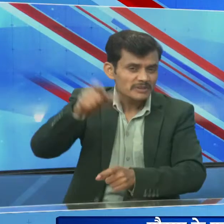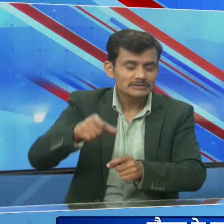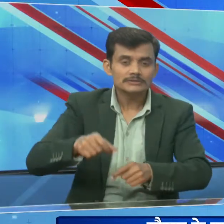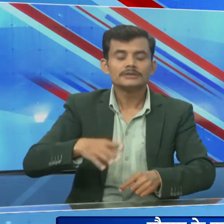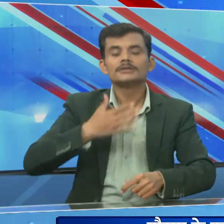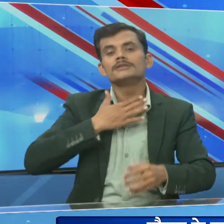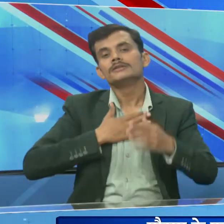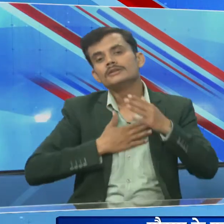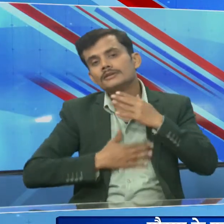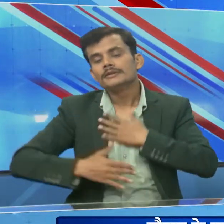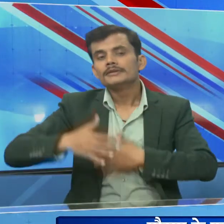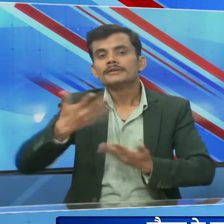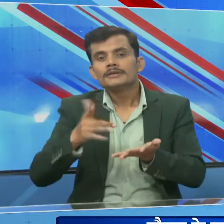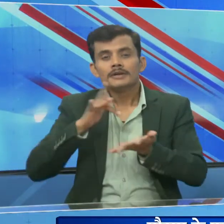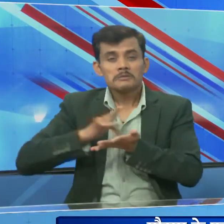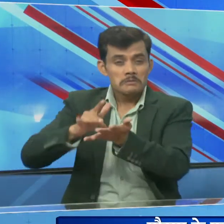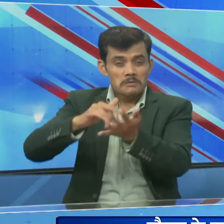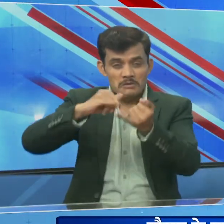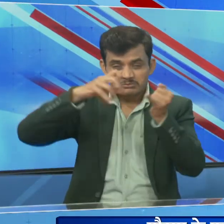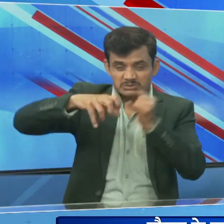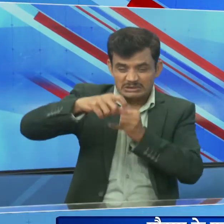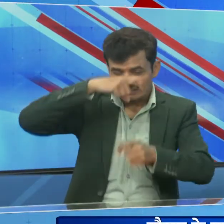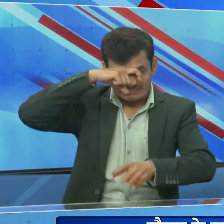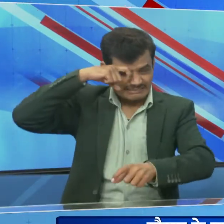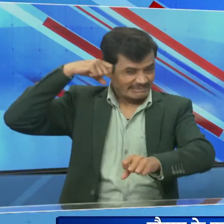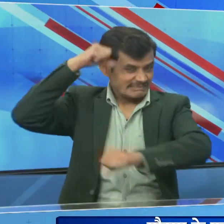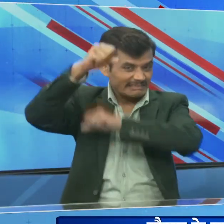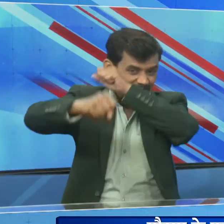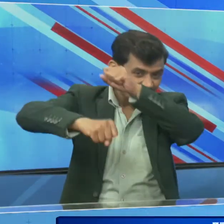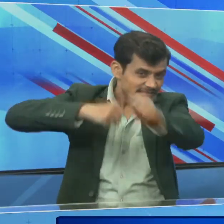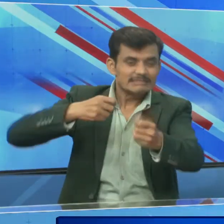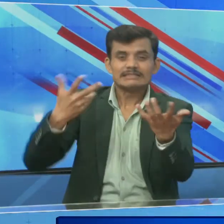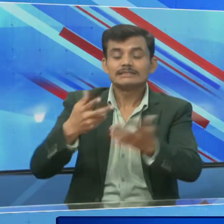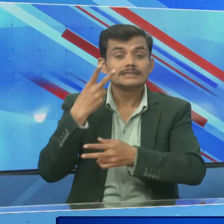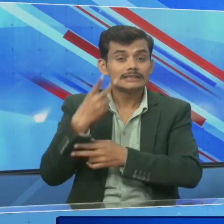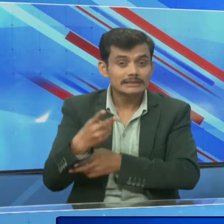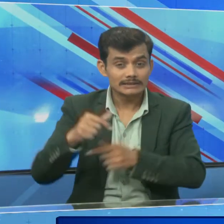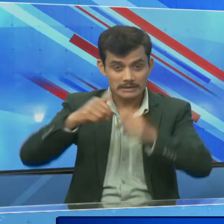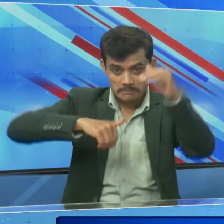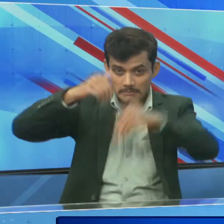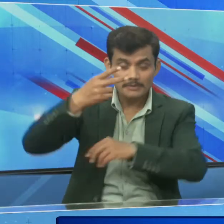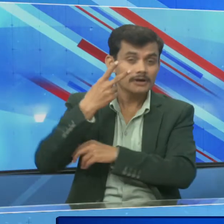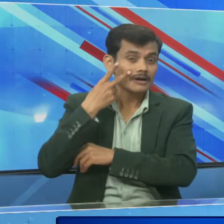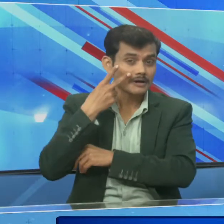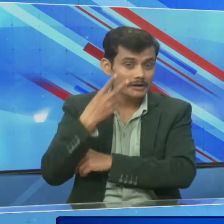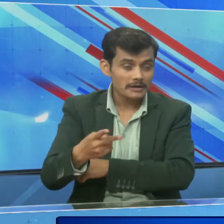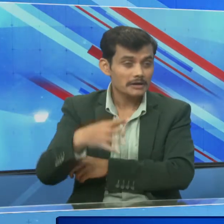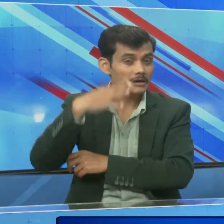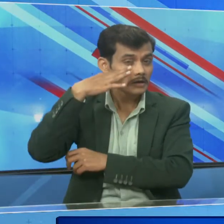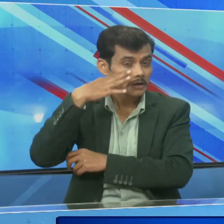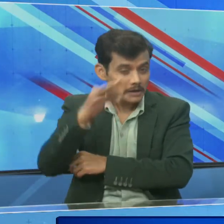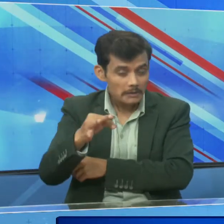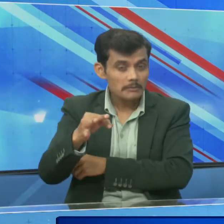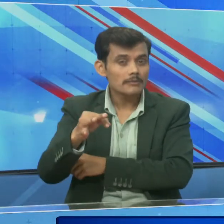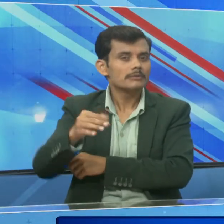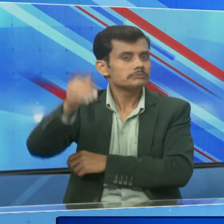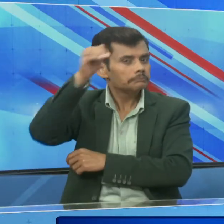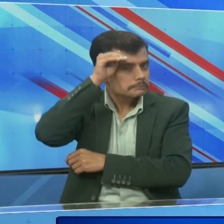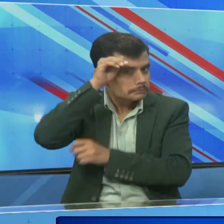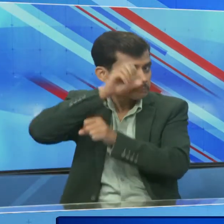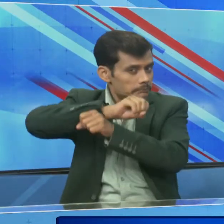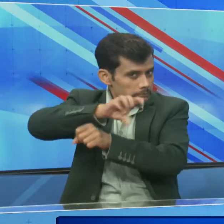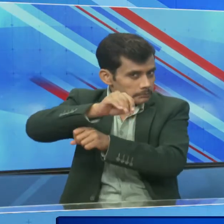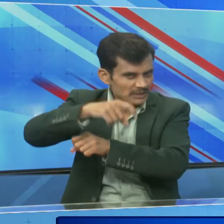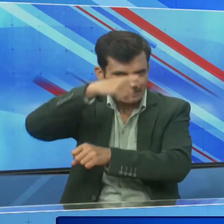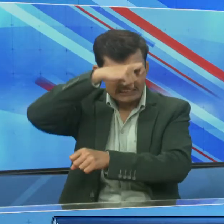बहुत सारे ऐसे राज्य हैं जहाँ काफ़ी हीट देखने को मिल रही है। चुनावी को देखते हुए हम स्पेशल बुलेटिन भी हम इशू कर रहे हैं। हीट वेव